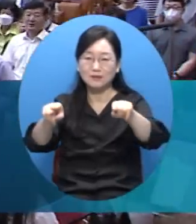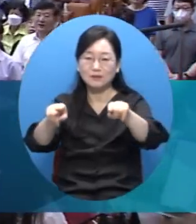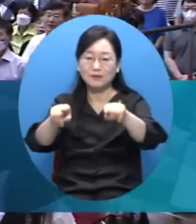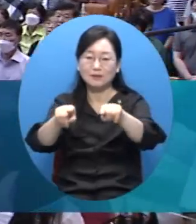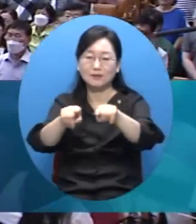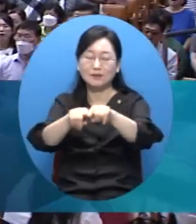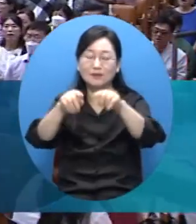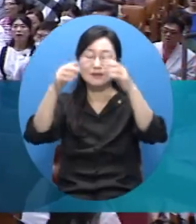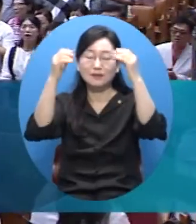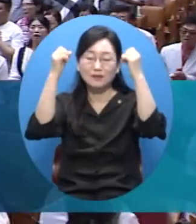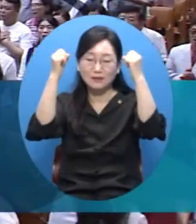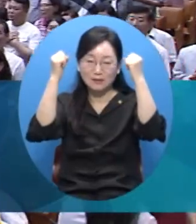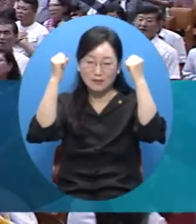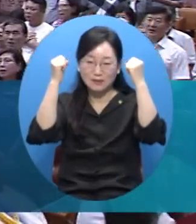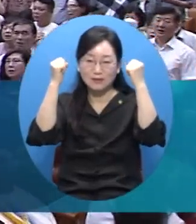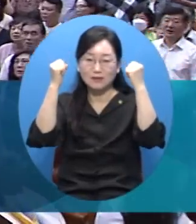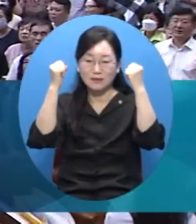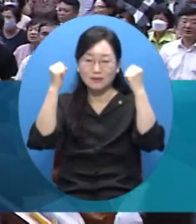함께